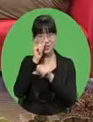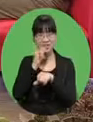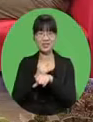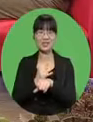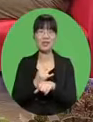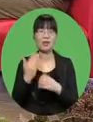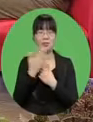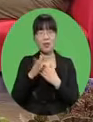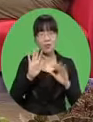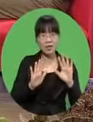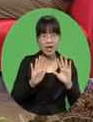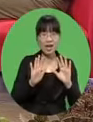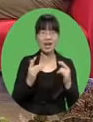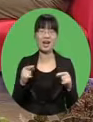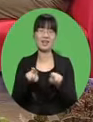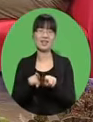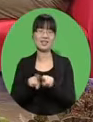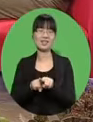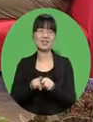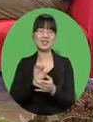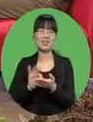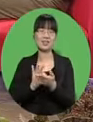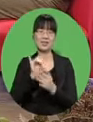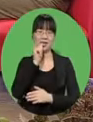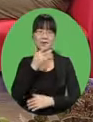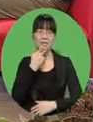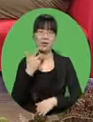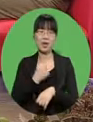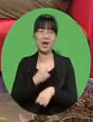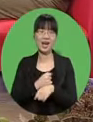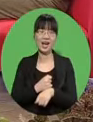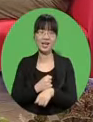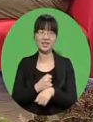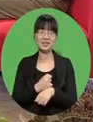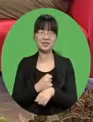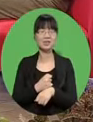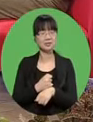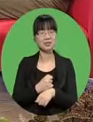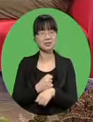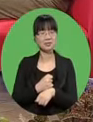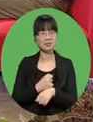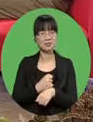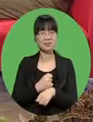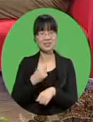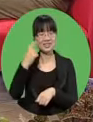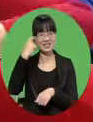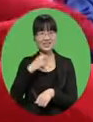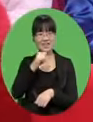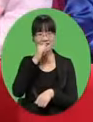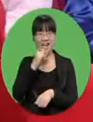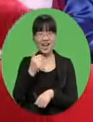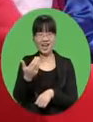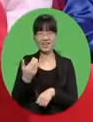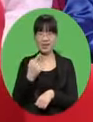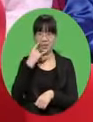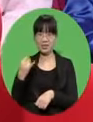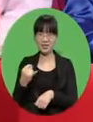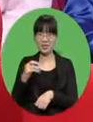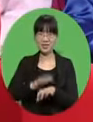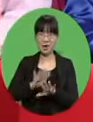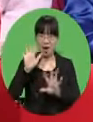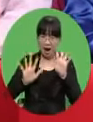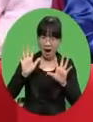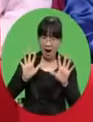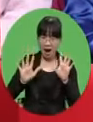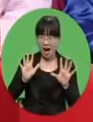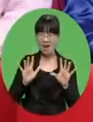뭔가 이 바디 랭귀지까지 같이 하면서 영어를 하게 되는 이게 있네요 선생님. 굉장히 액티브하죠. 그 네. 엄마도 아까 한창 흔들어내던